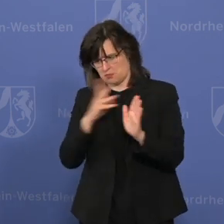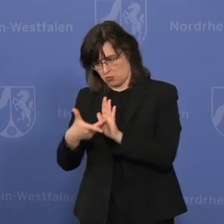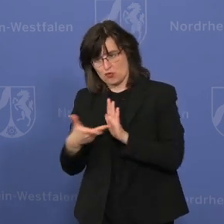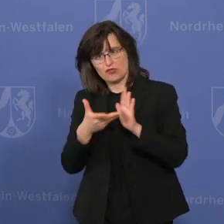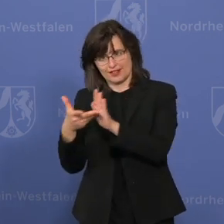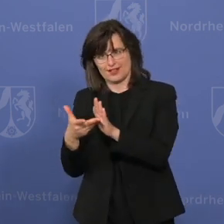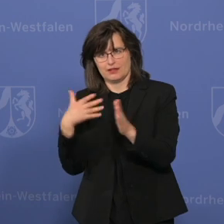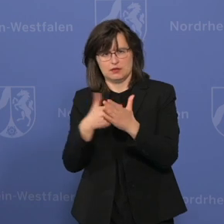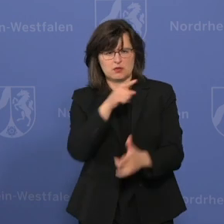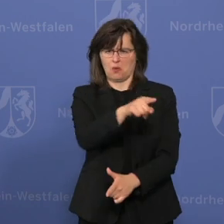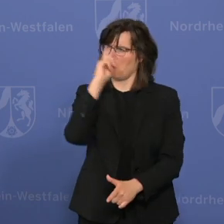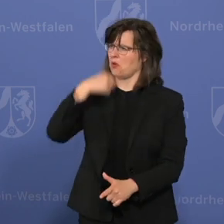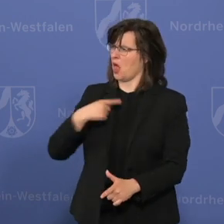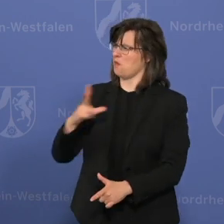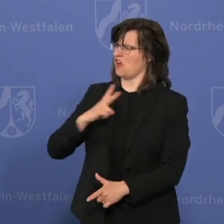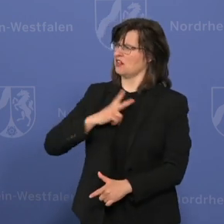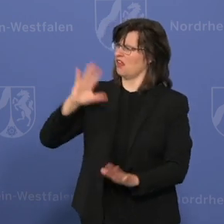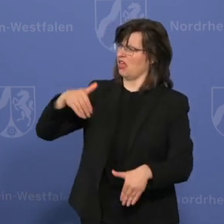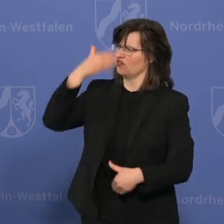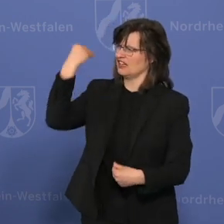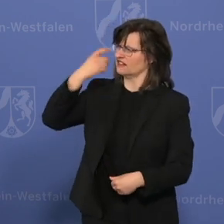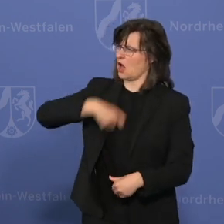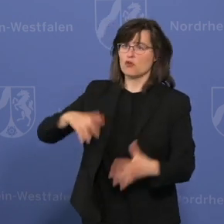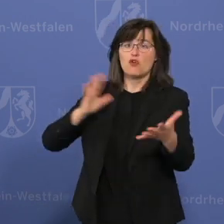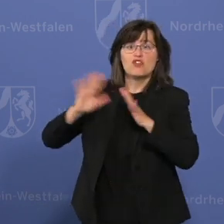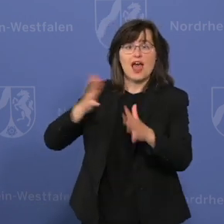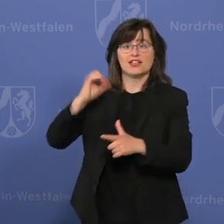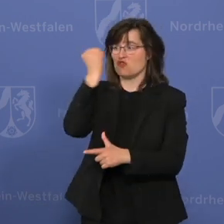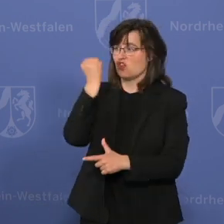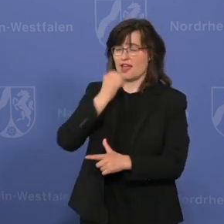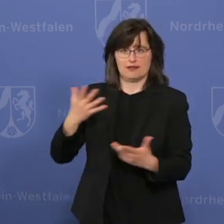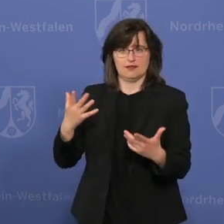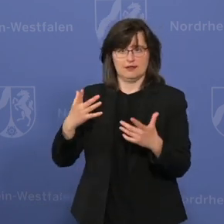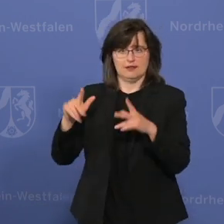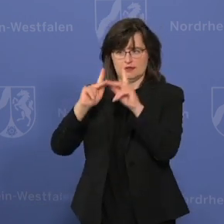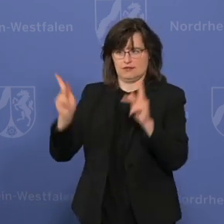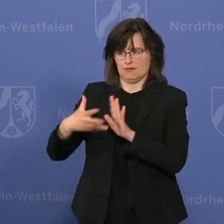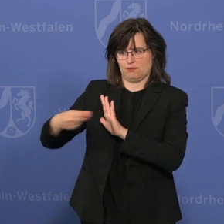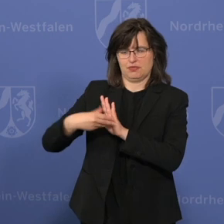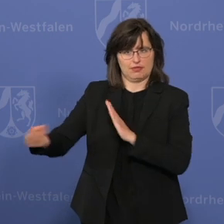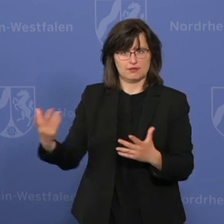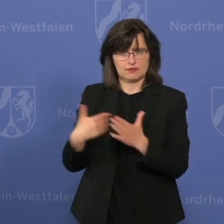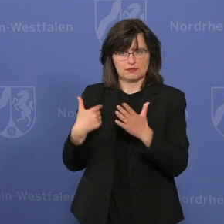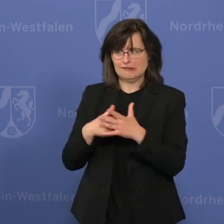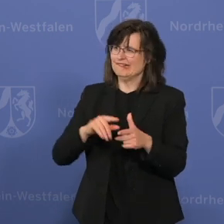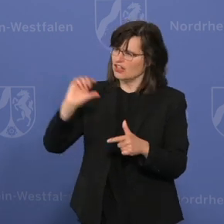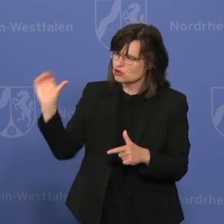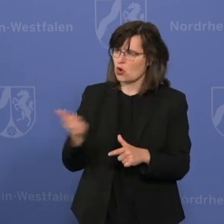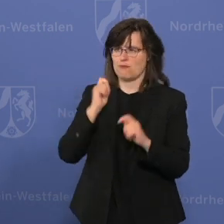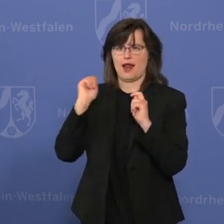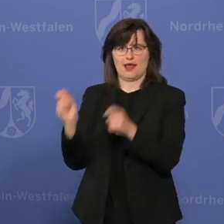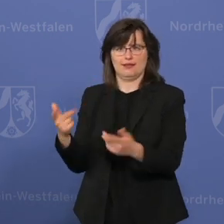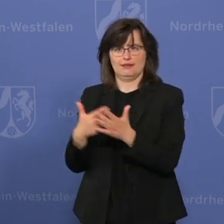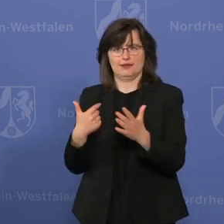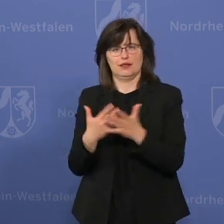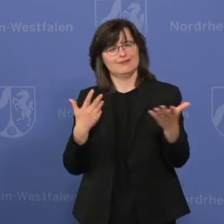sie glaubten, dass sie möglicherweise von den Fake-Seiten betroffen sein könnten. nur dem Umstand geschuldet, dass sie so lange